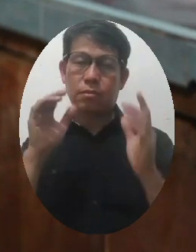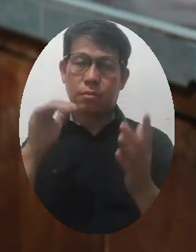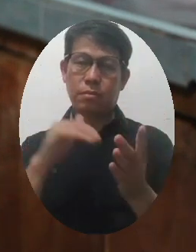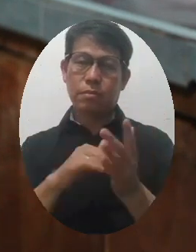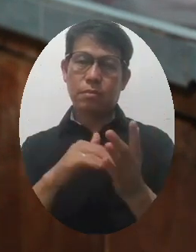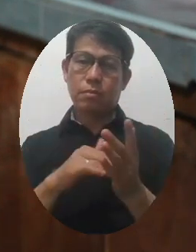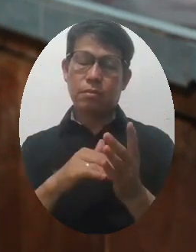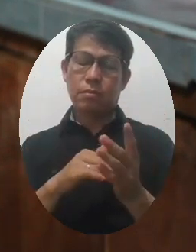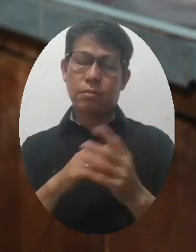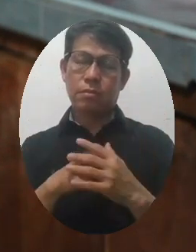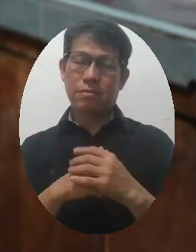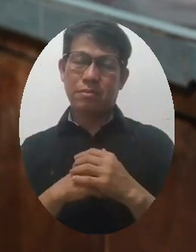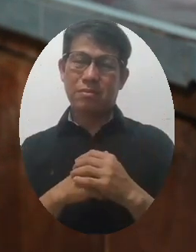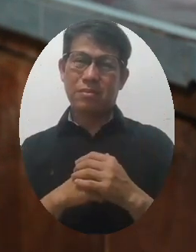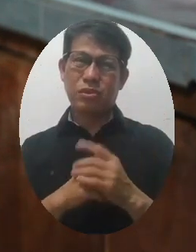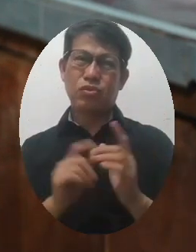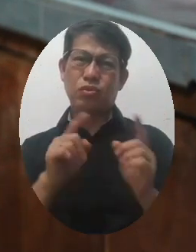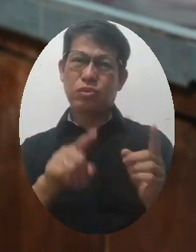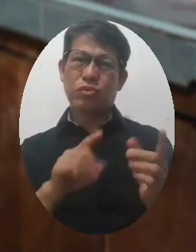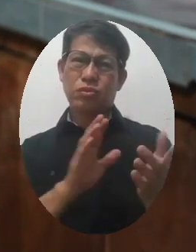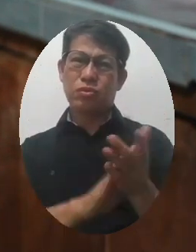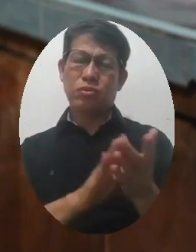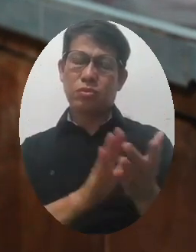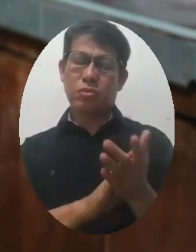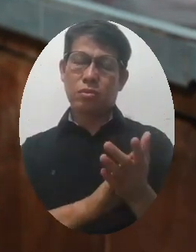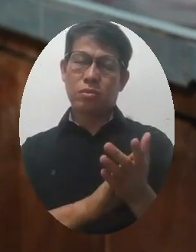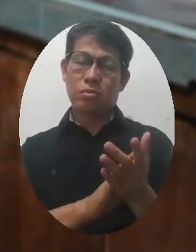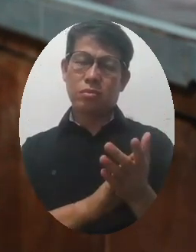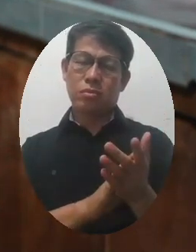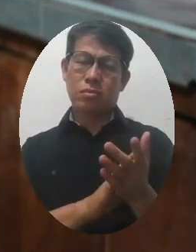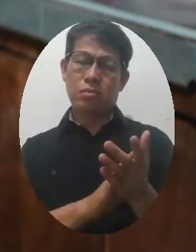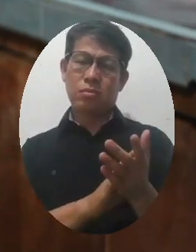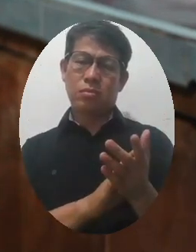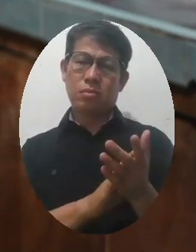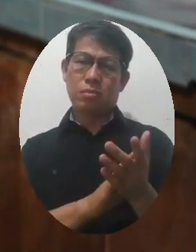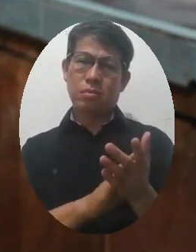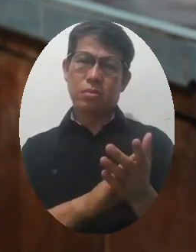Na ang pasok niya na po doon,